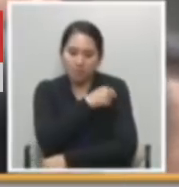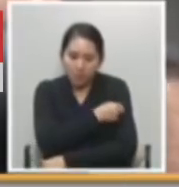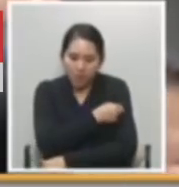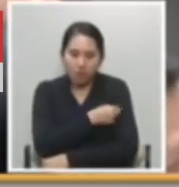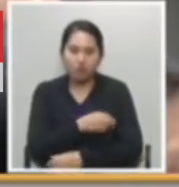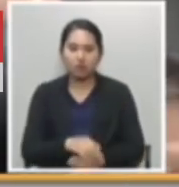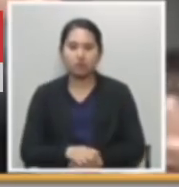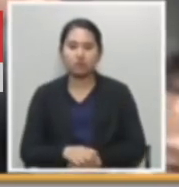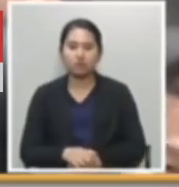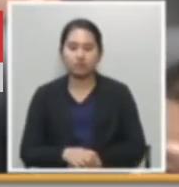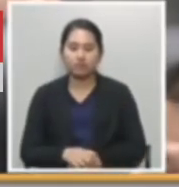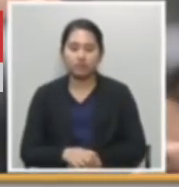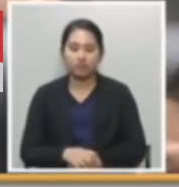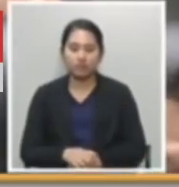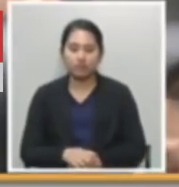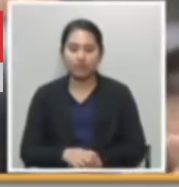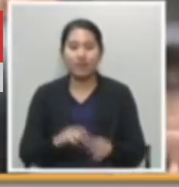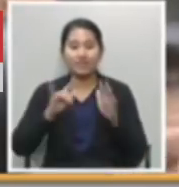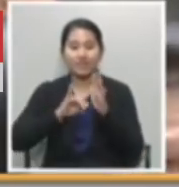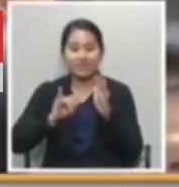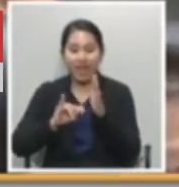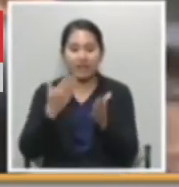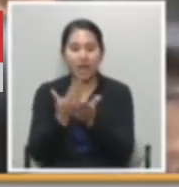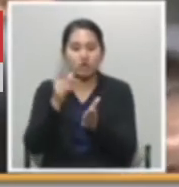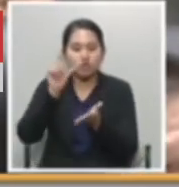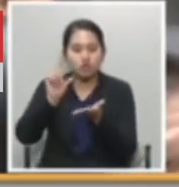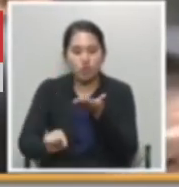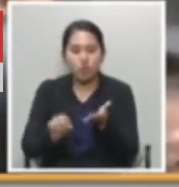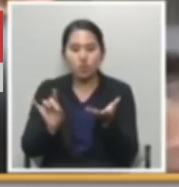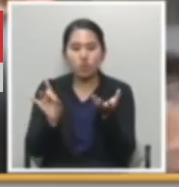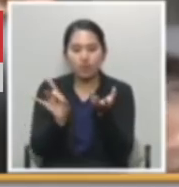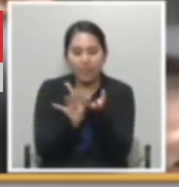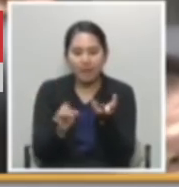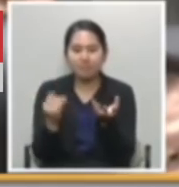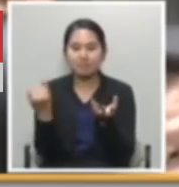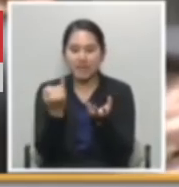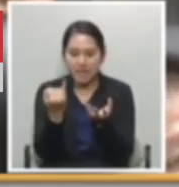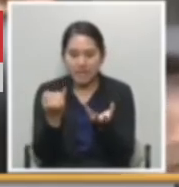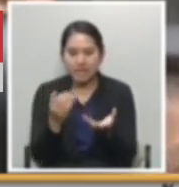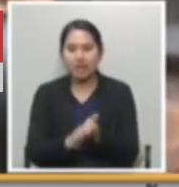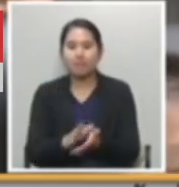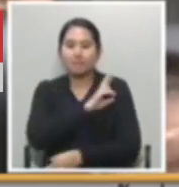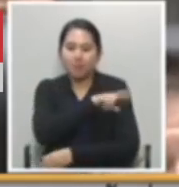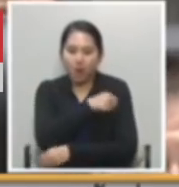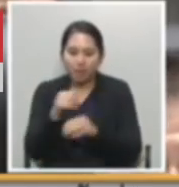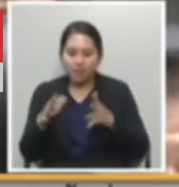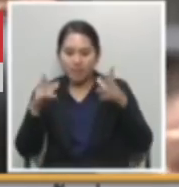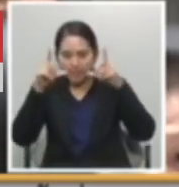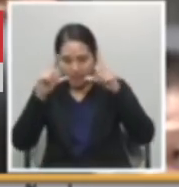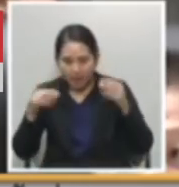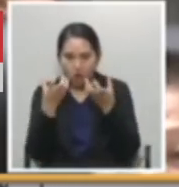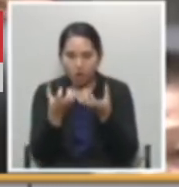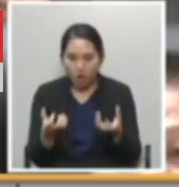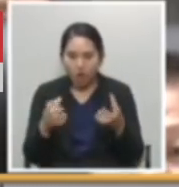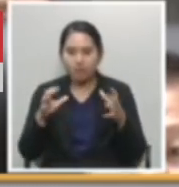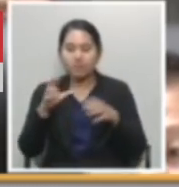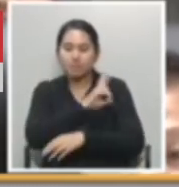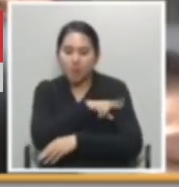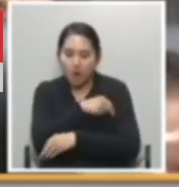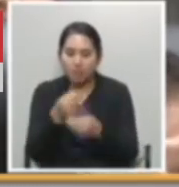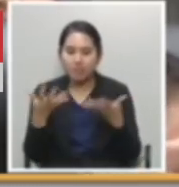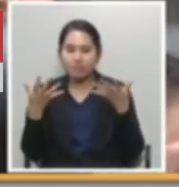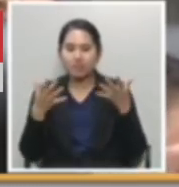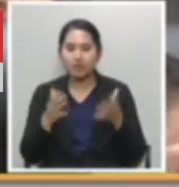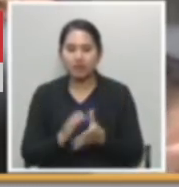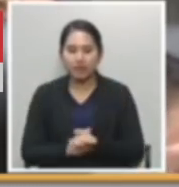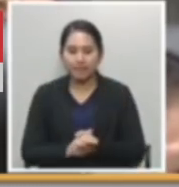ลยแล้วก็ใช้ยาถูกที่ไม่มีคุณภาพขาดแพทย์ขาดพยาบาลขาดอุปกรณ์และแพทย์ที่มีอยู่ก็สมอง